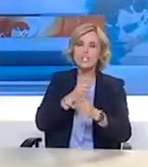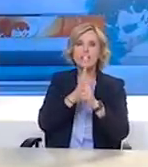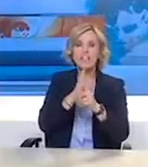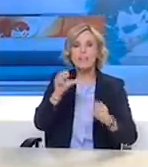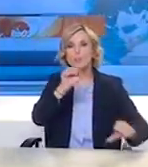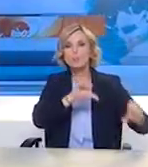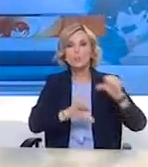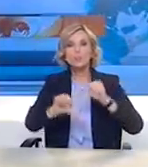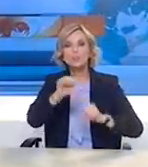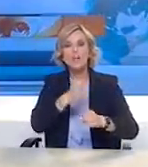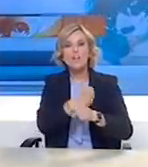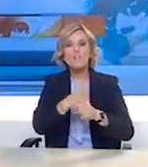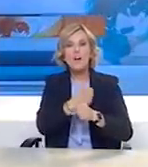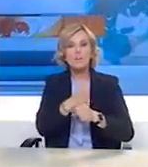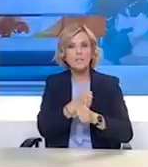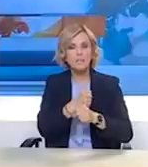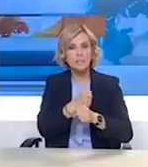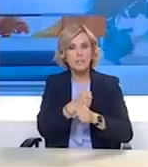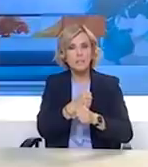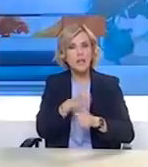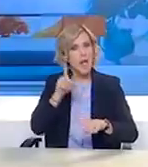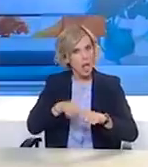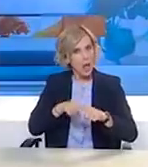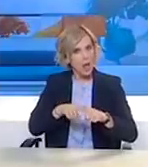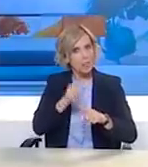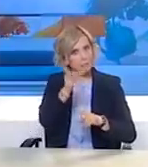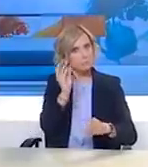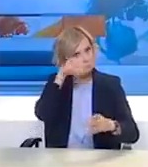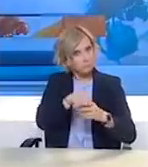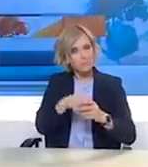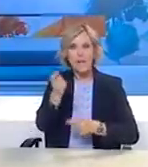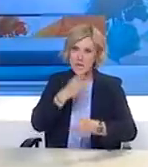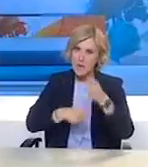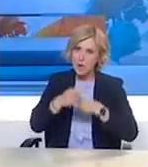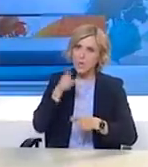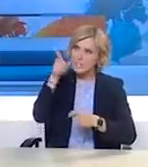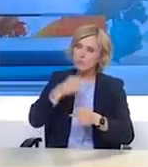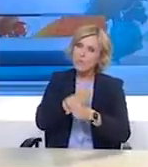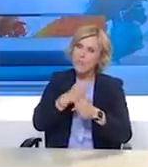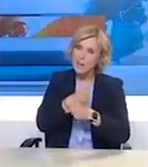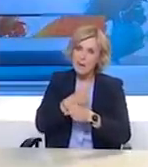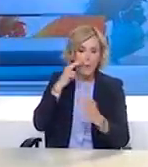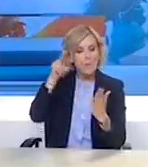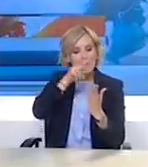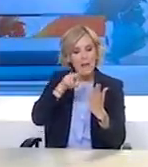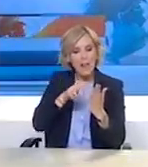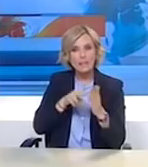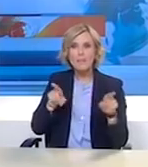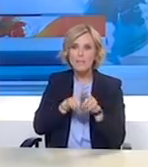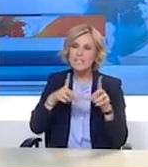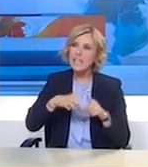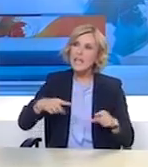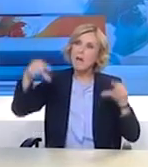ασθενείς με COVID-19. Γνωρίζουμε αν και η Ελλάδα πρόκειται να συμπεριληφθεί στην κλινική μελέτη που πραγματοποιεί η Ιαπωνία με τη